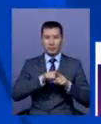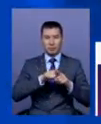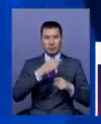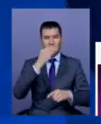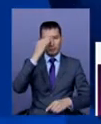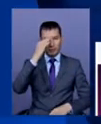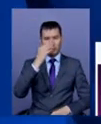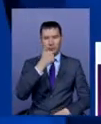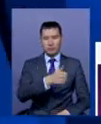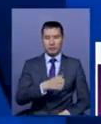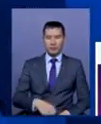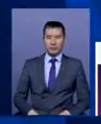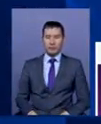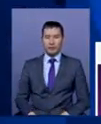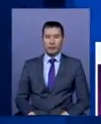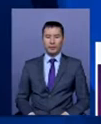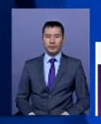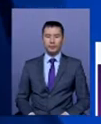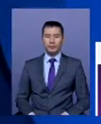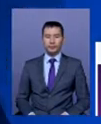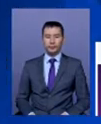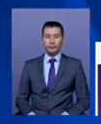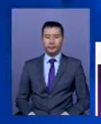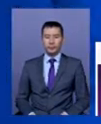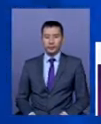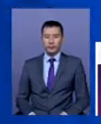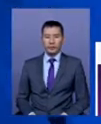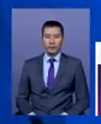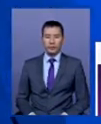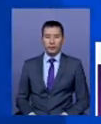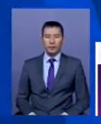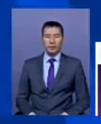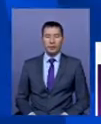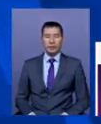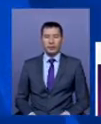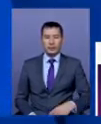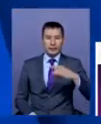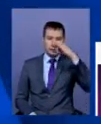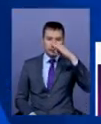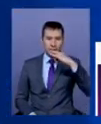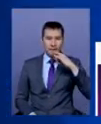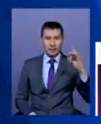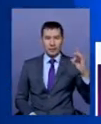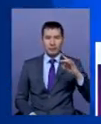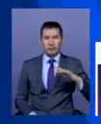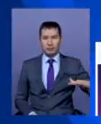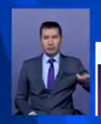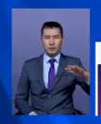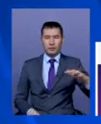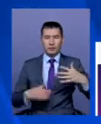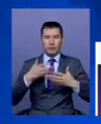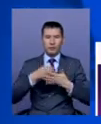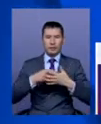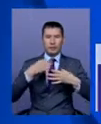Біздің ойымызша әлеуметтік мемлекет идеясы Қазақстан конституциясында жақсы көрініс тапқан. Қазақстан Республикасы өзін